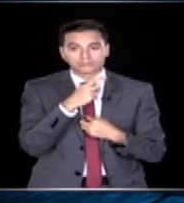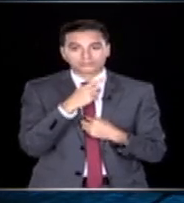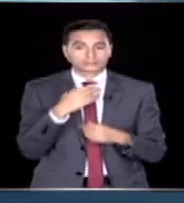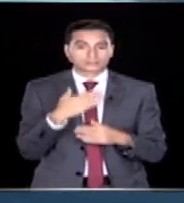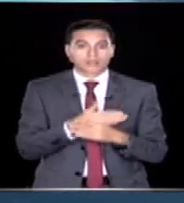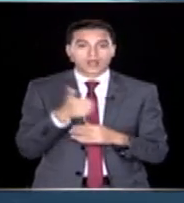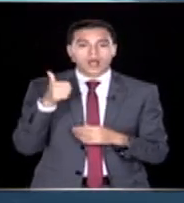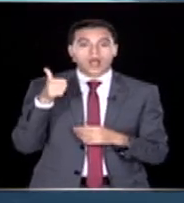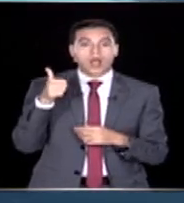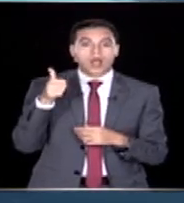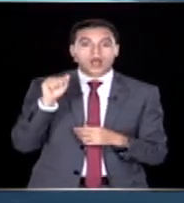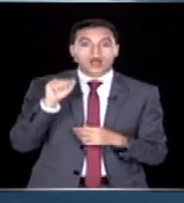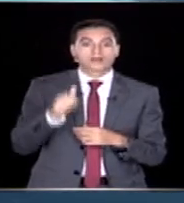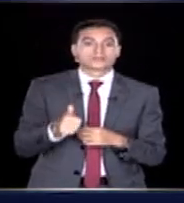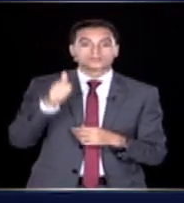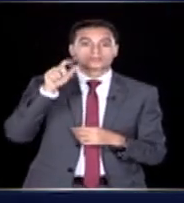أصالة.